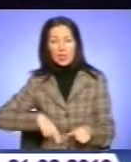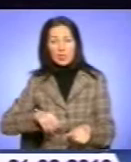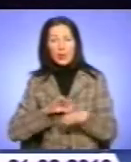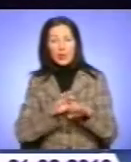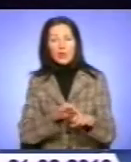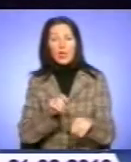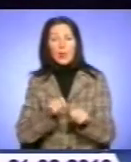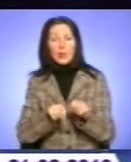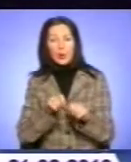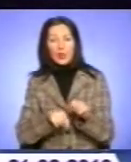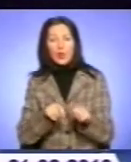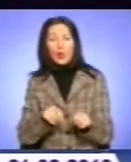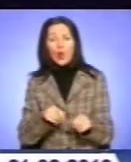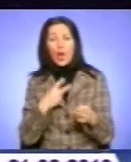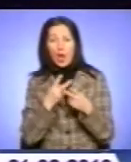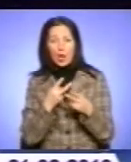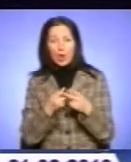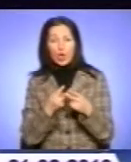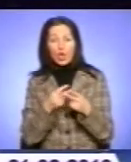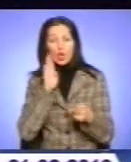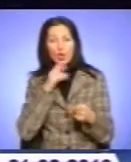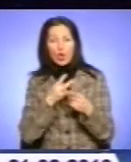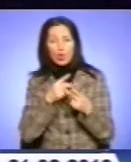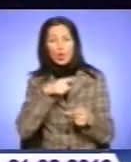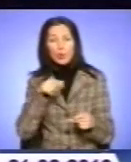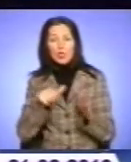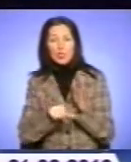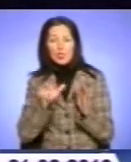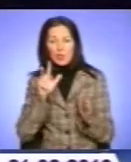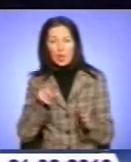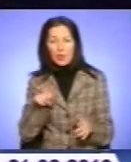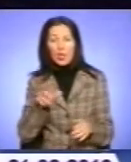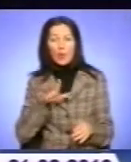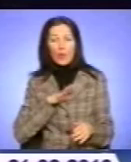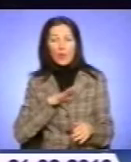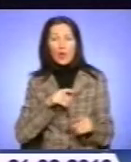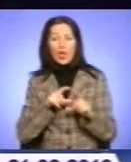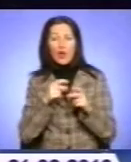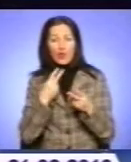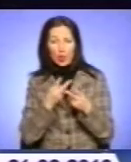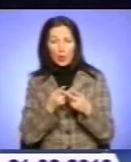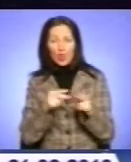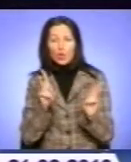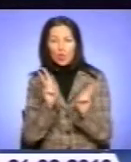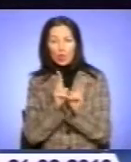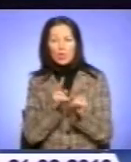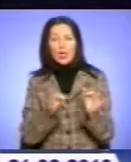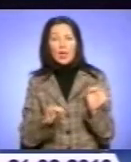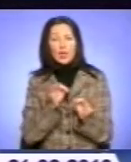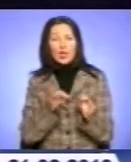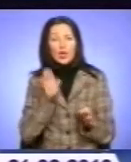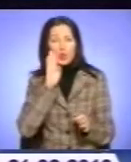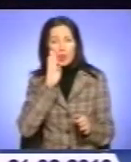Збаразької виправної жіночої колонії номер 63. Вони побували в установі, зустрілися із засудженими та оглянули умови